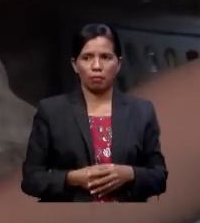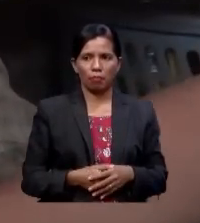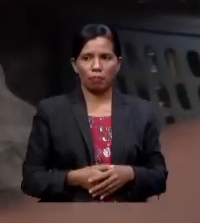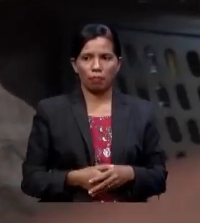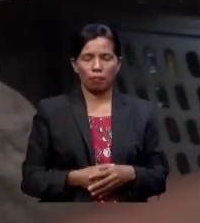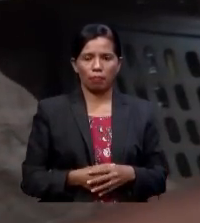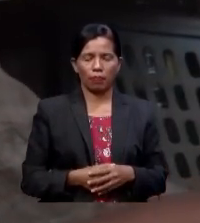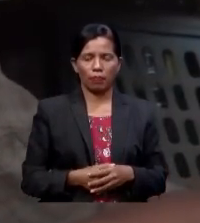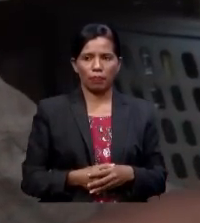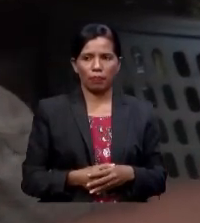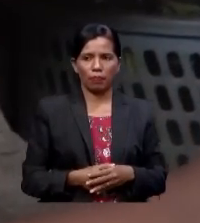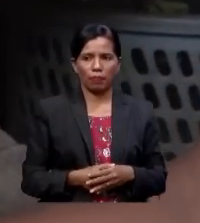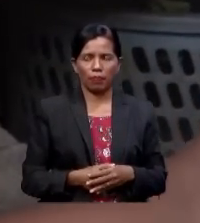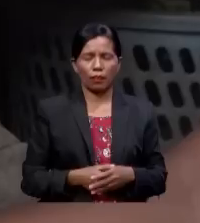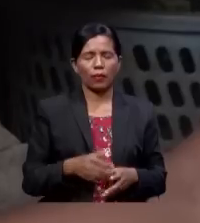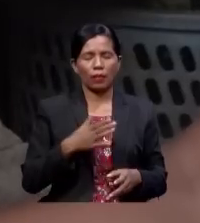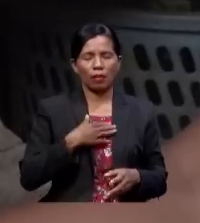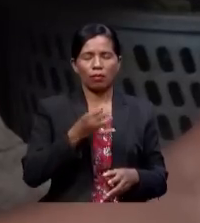ane tu, awan apa ni?